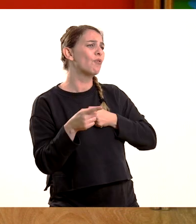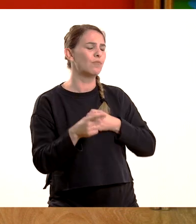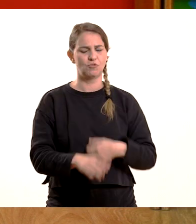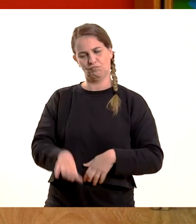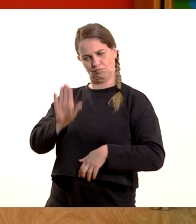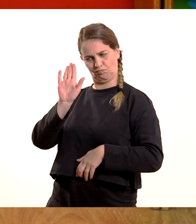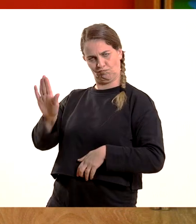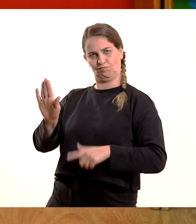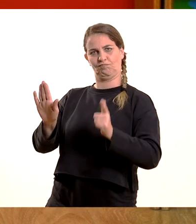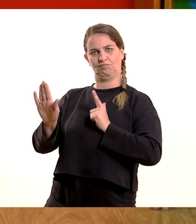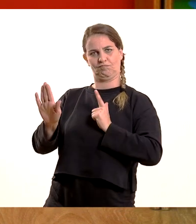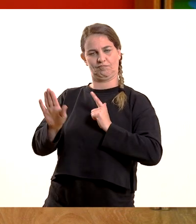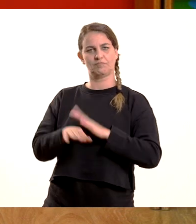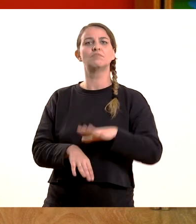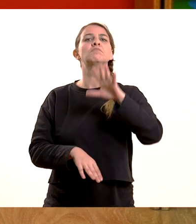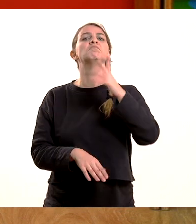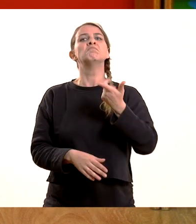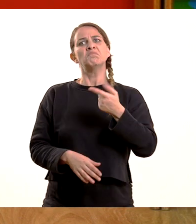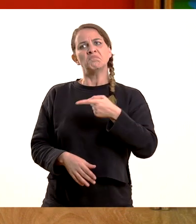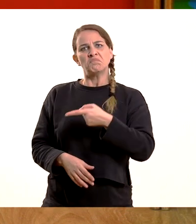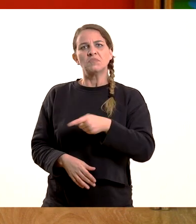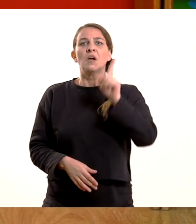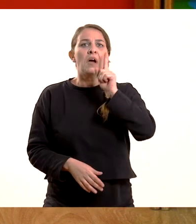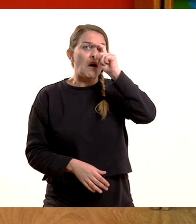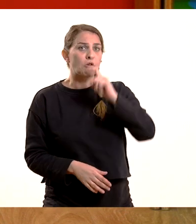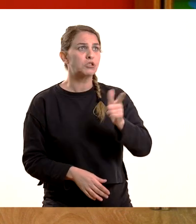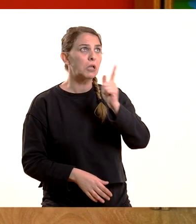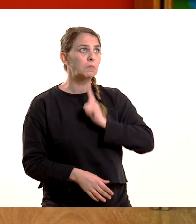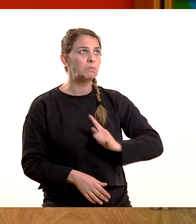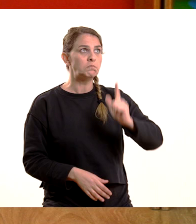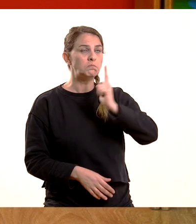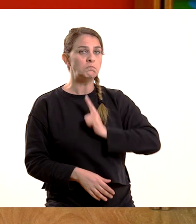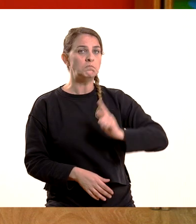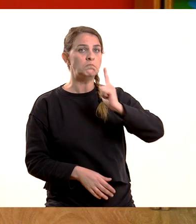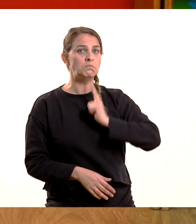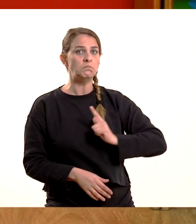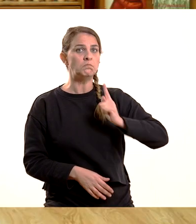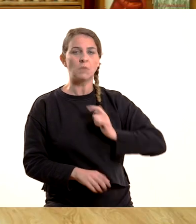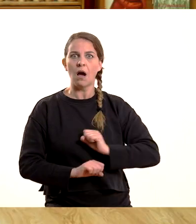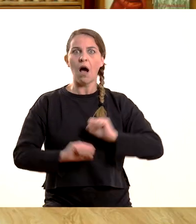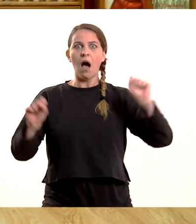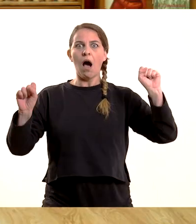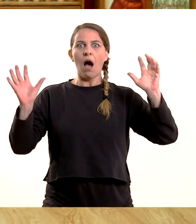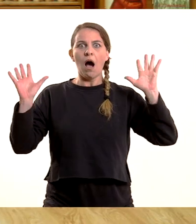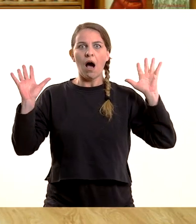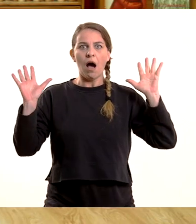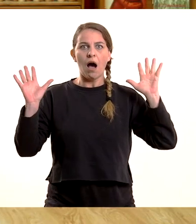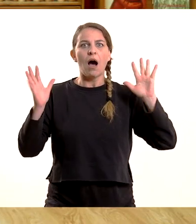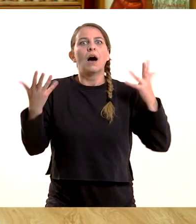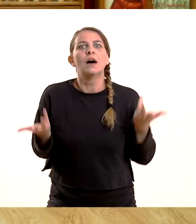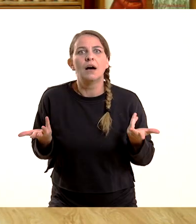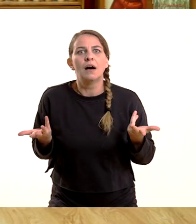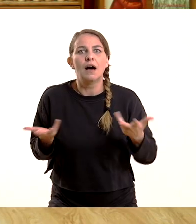Περίμενε. Και περίμενε. Και περίμενε. Και ξαφνικά,